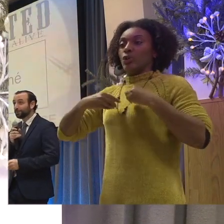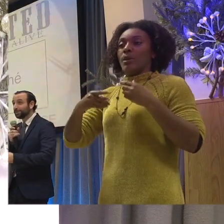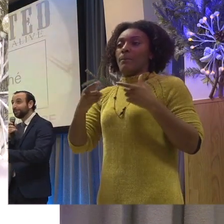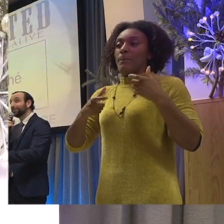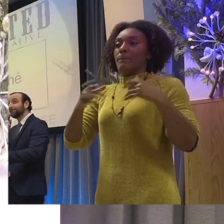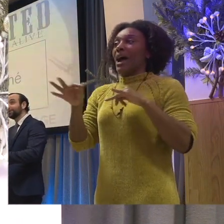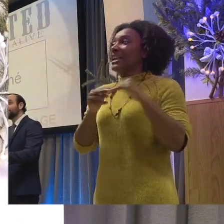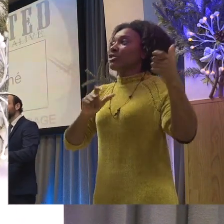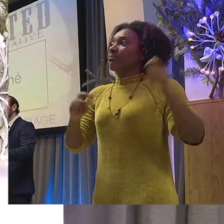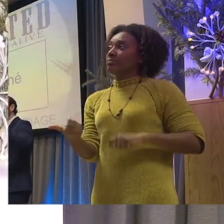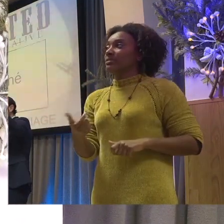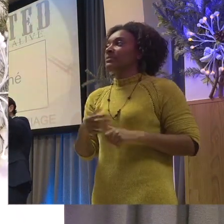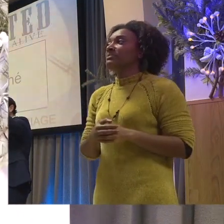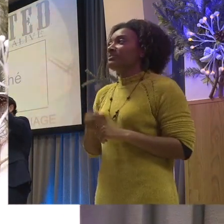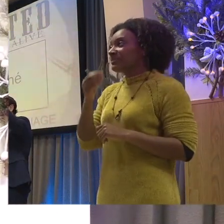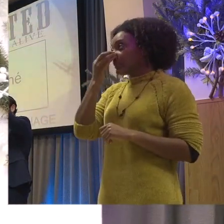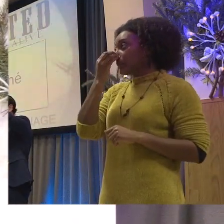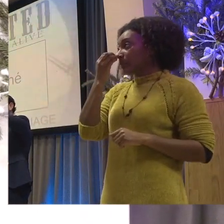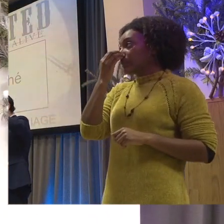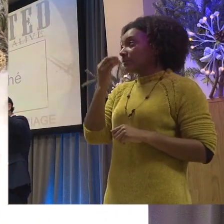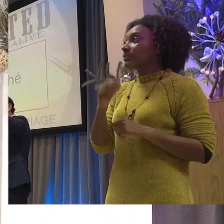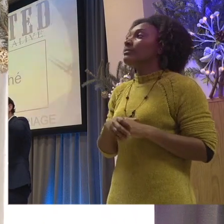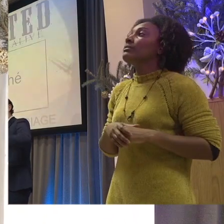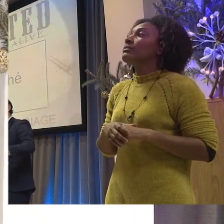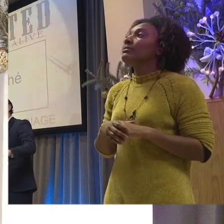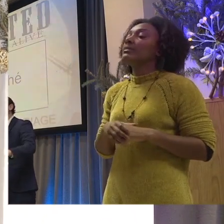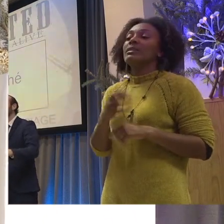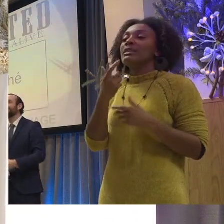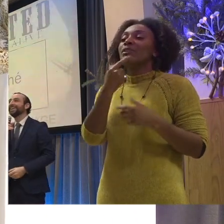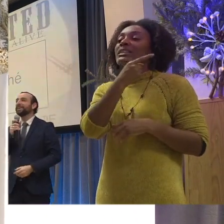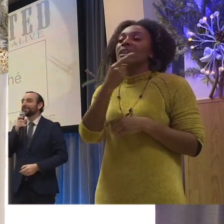J'ai mis wanted, dead or alive. J'ai barré alive parce qu'on veut les voir morts, toutes ces choses-là, ok?